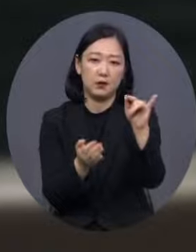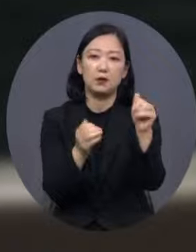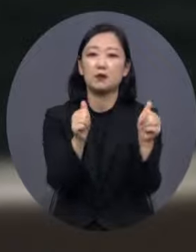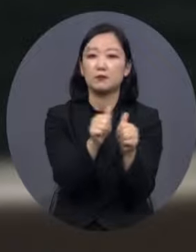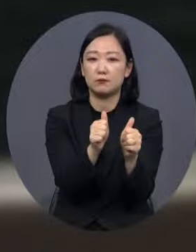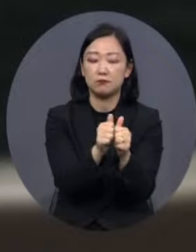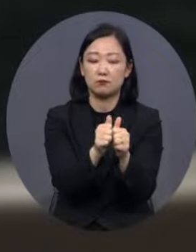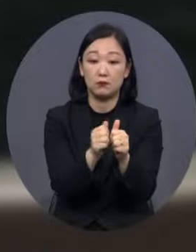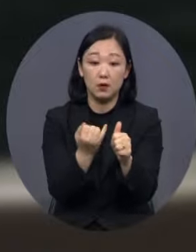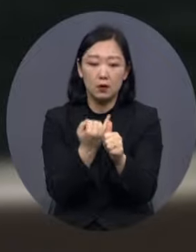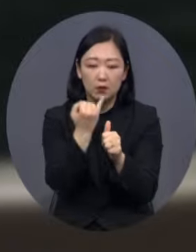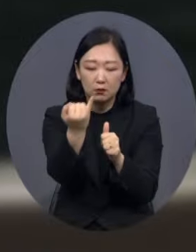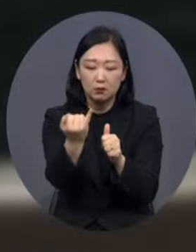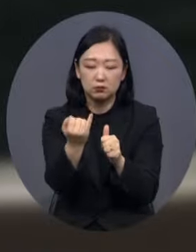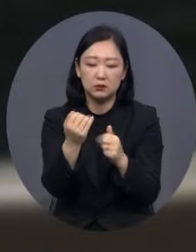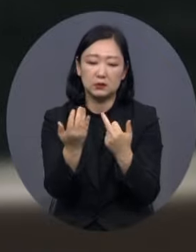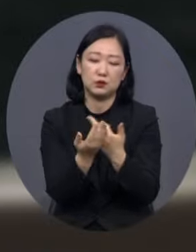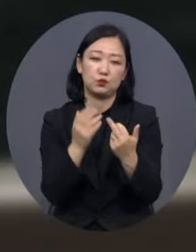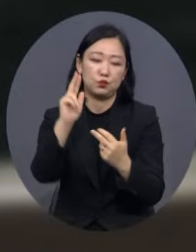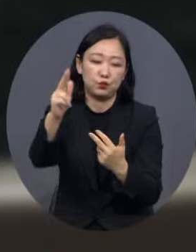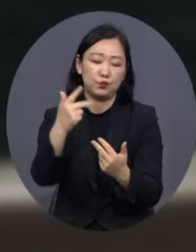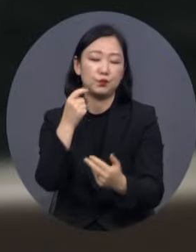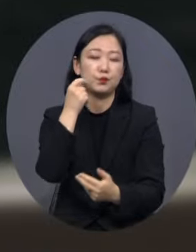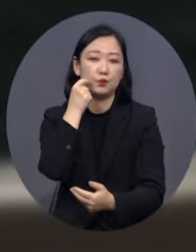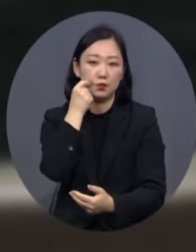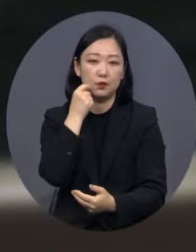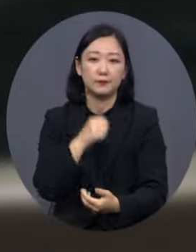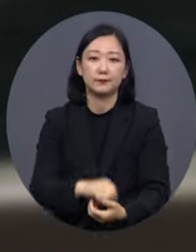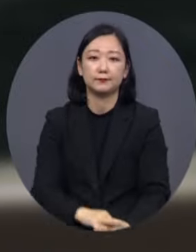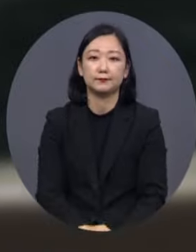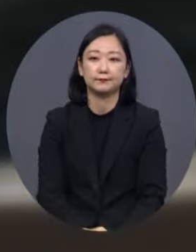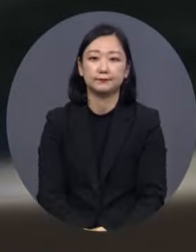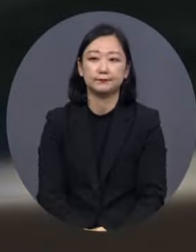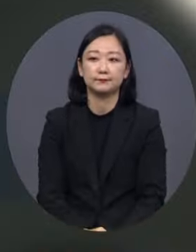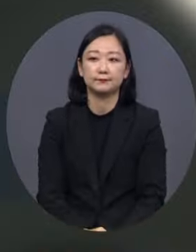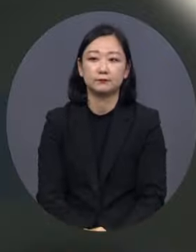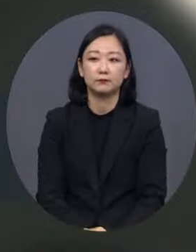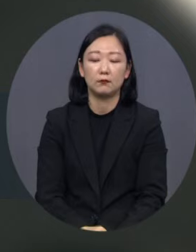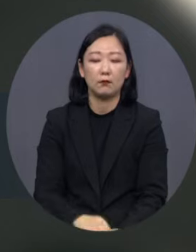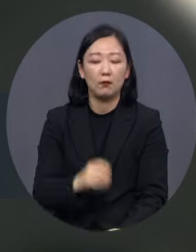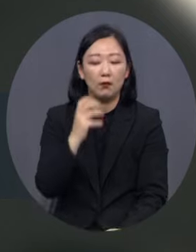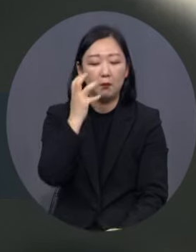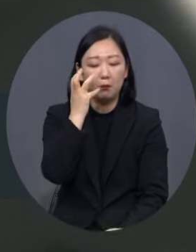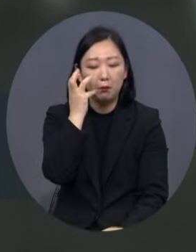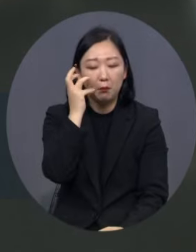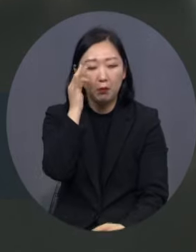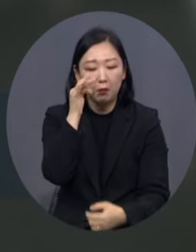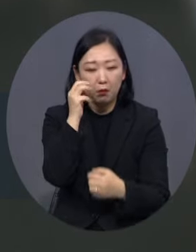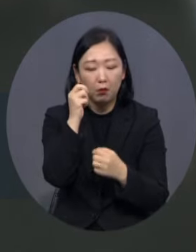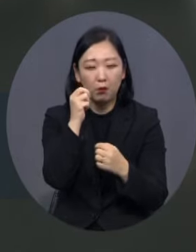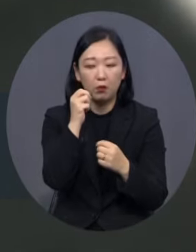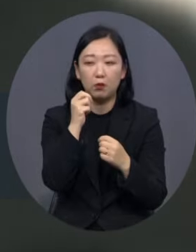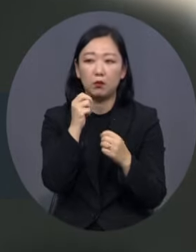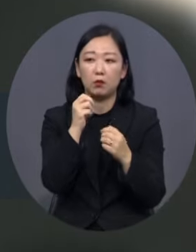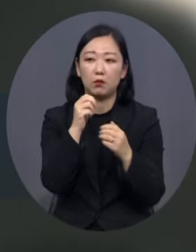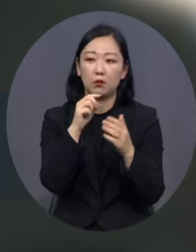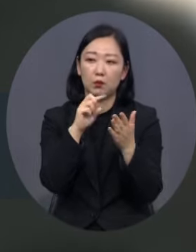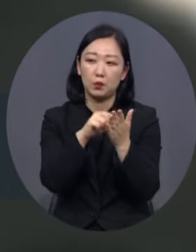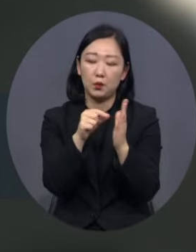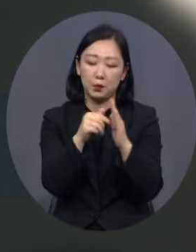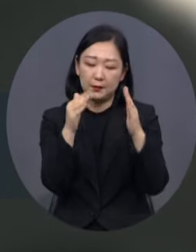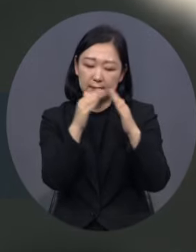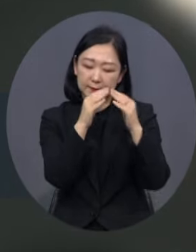끝내 아내는 함께 제주로 돌아오지 못했습니다 몇 개월 정도는 집에서 안 나온 거